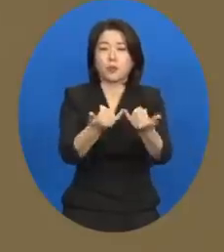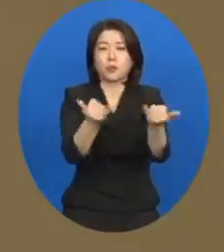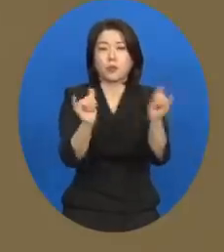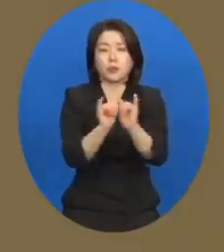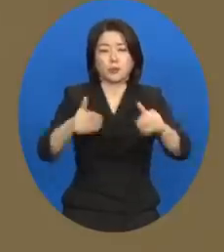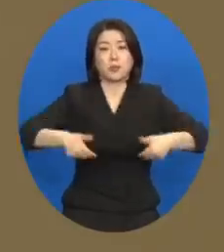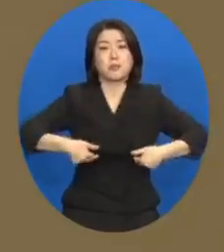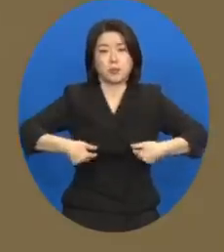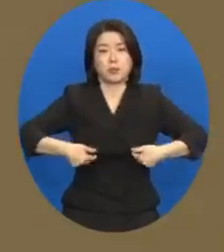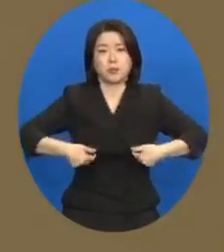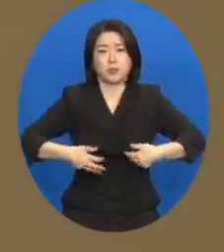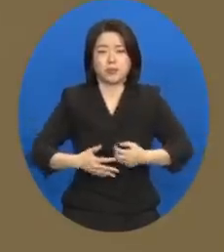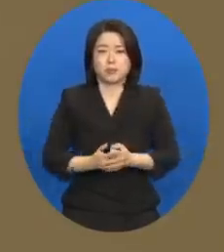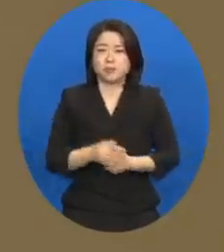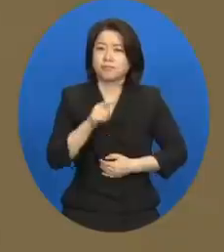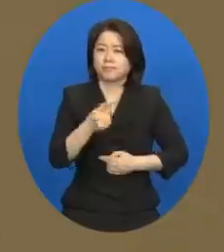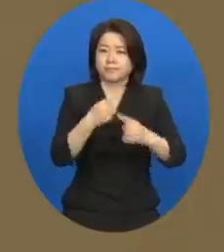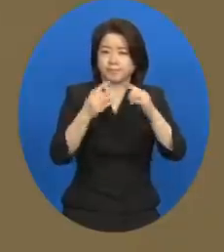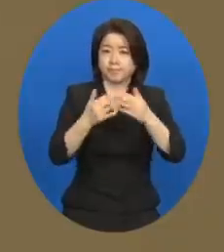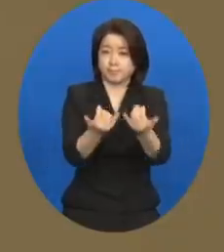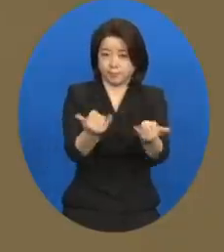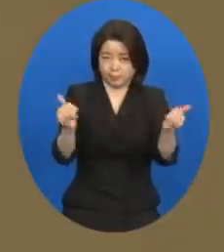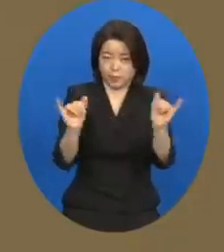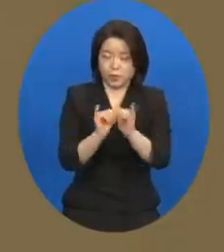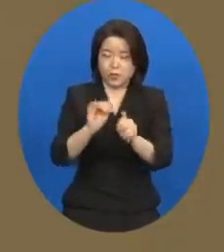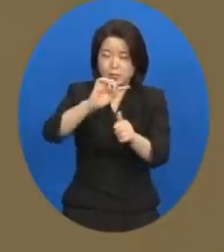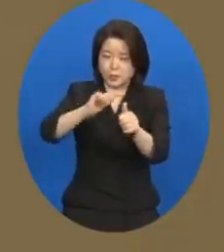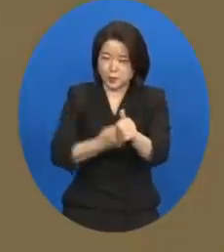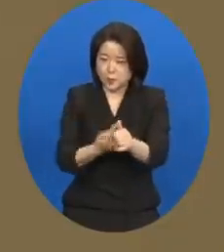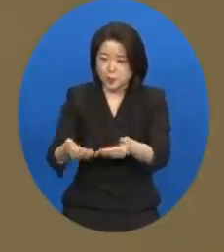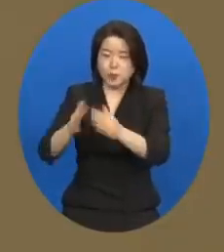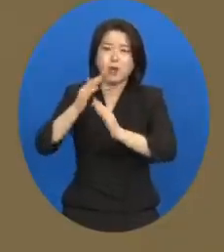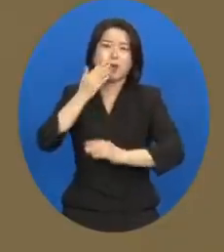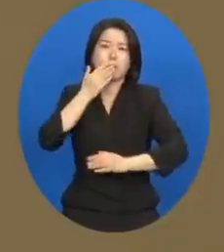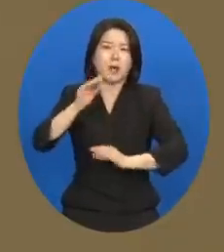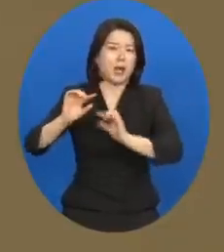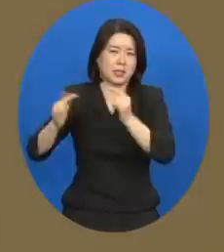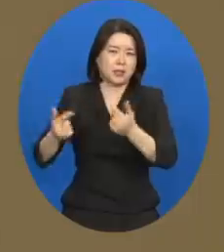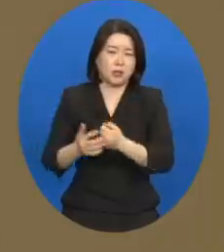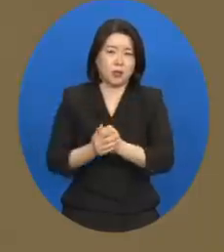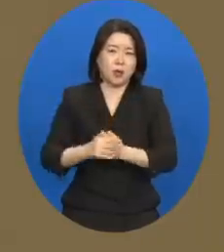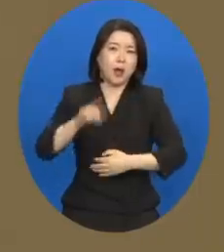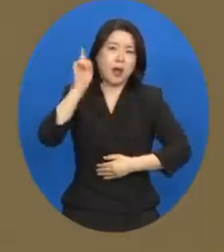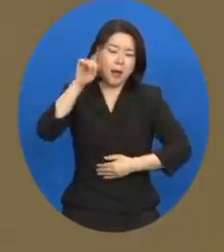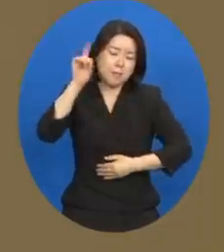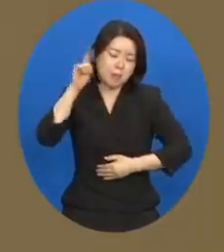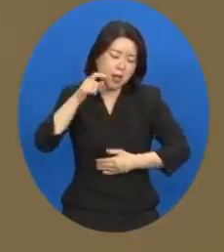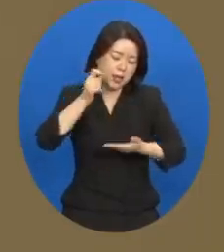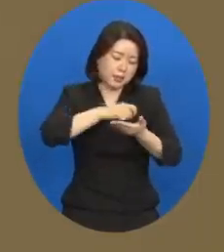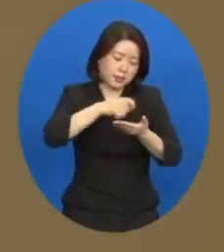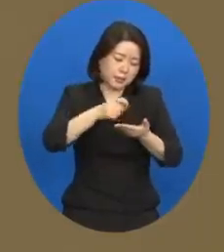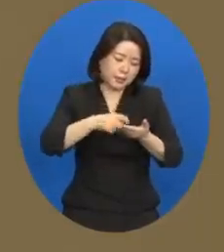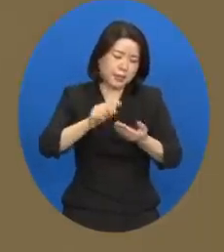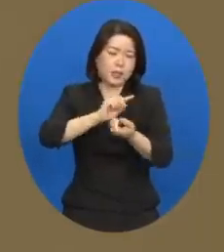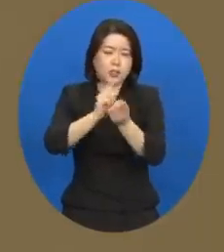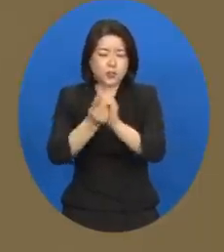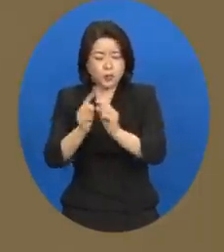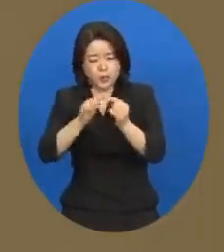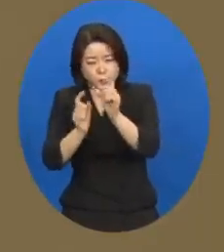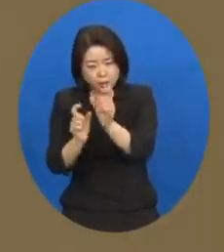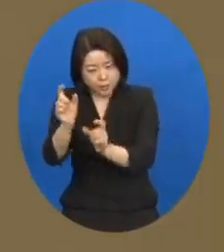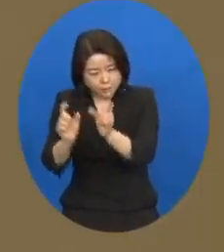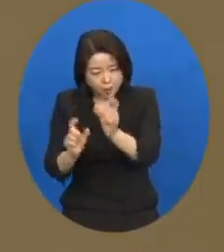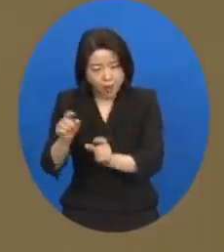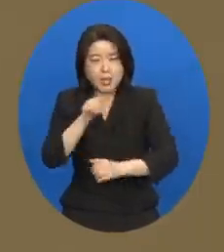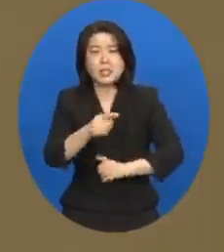겁니다. 그 공동체는 저절로 세워지는 게 아닙니다. 매일 일기를 쓰고 서로 댓글을 달아드리는